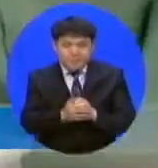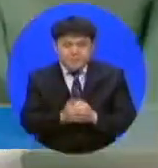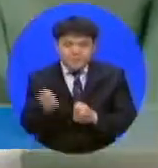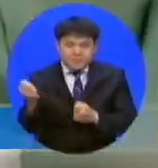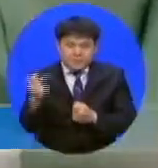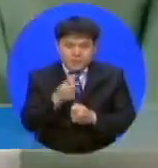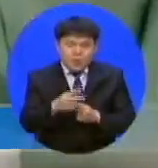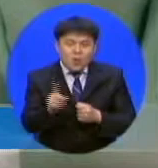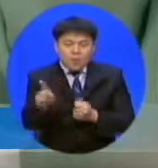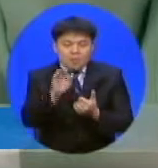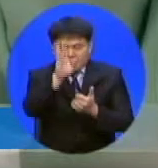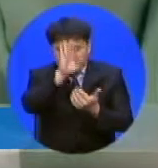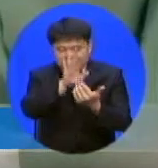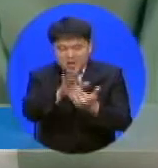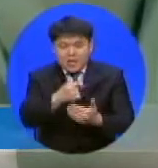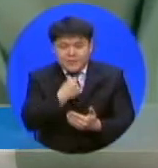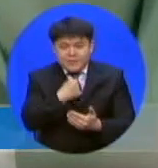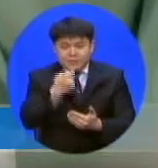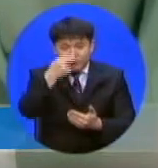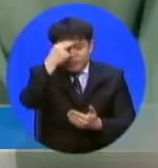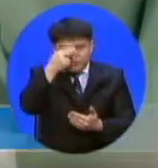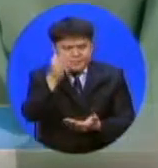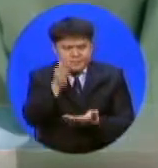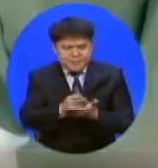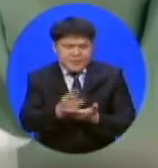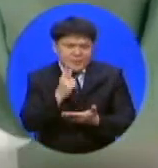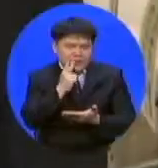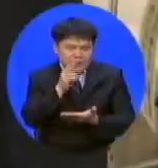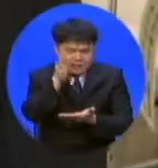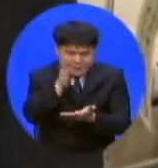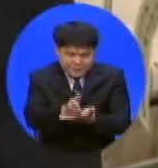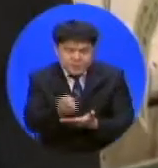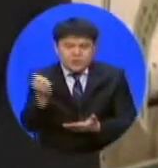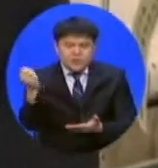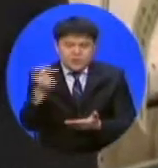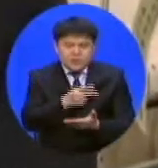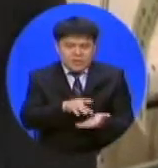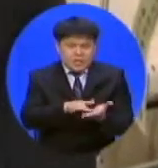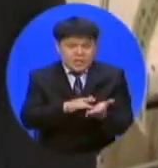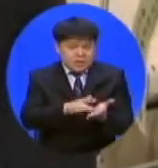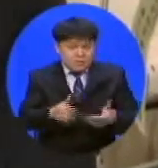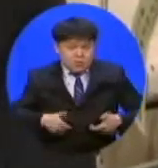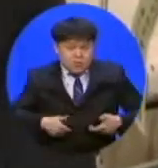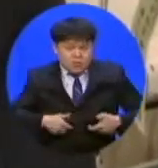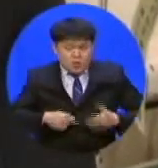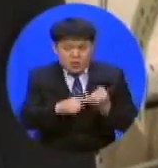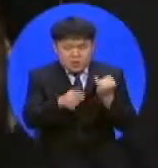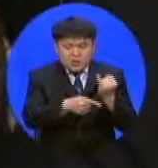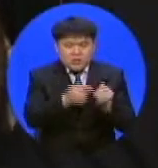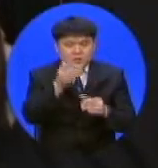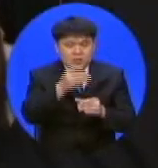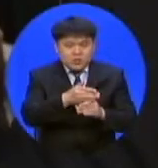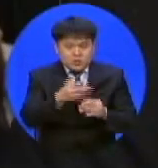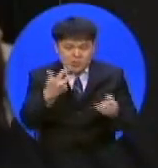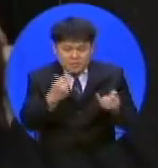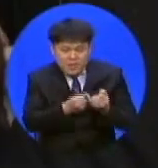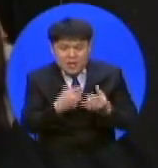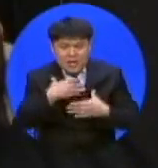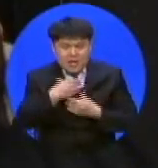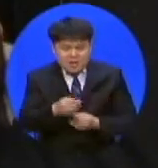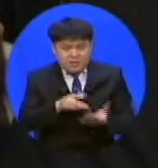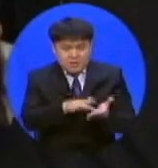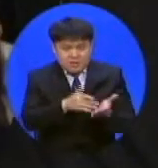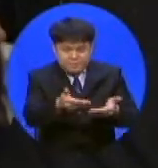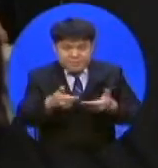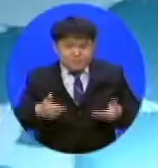선천기형 질환을 예방하기 위해서는 알코올 섭취와 흡연을 금하고 약물 치료가 필요한 경우에는 임신 중 투여해도 안전한 약물로